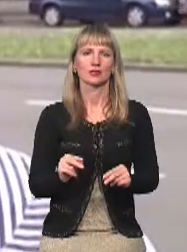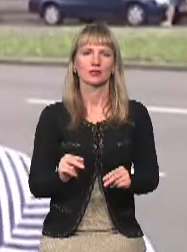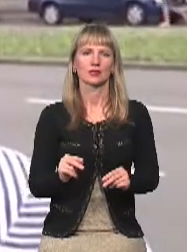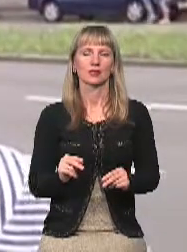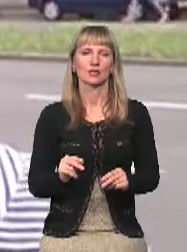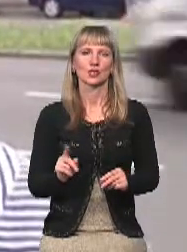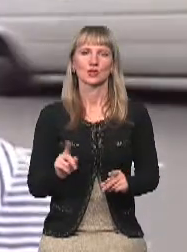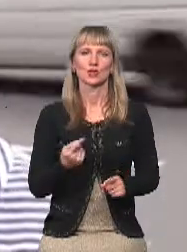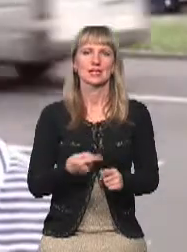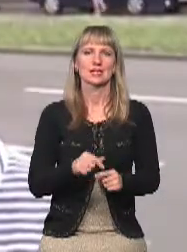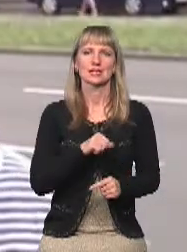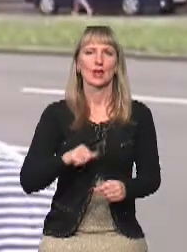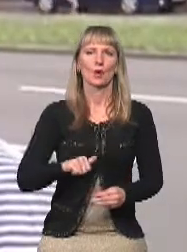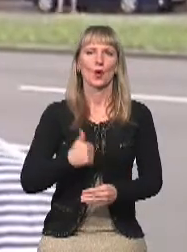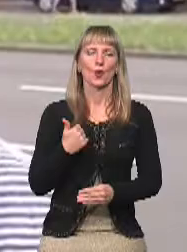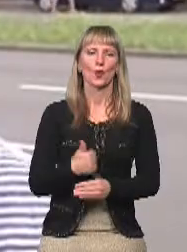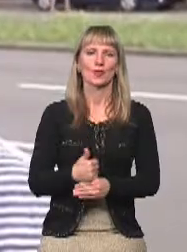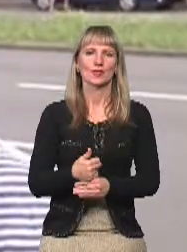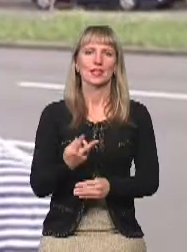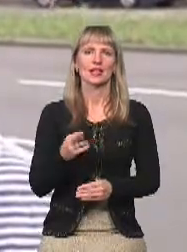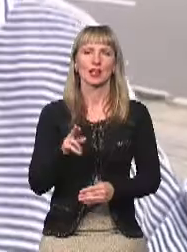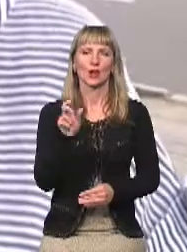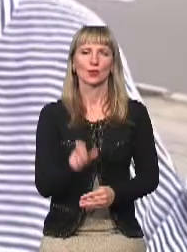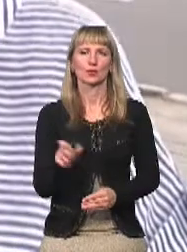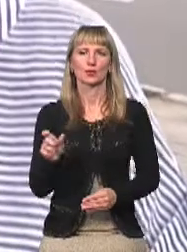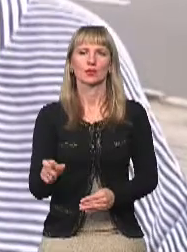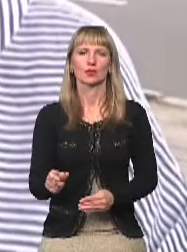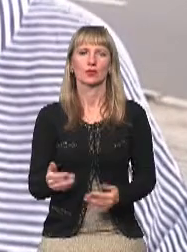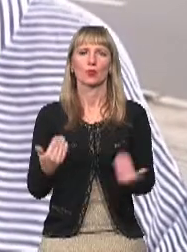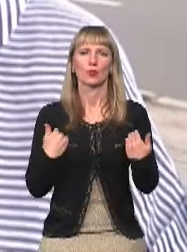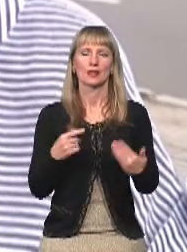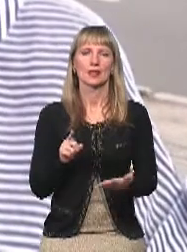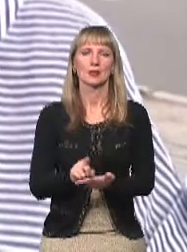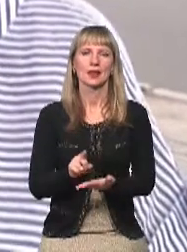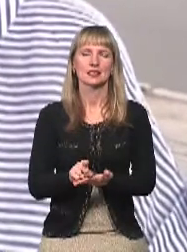що це самі головні для людини. У мене пенсія